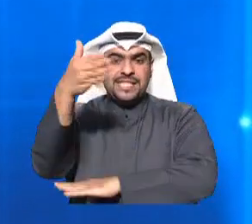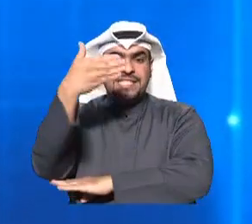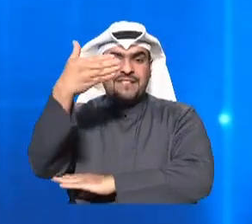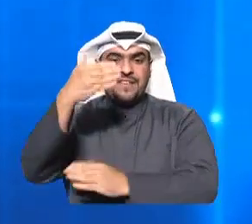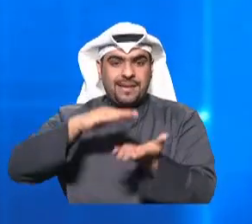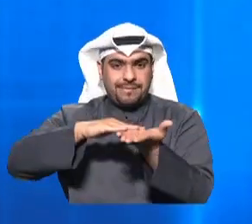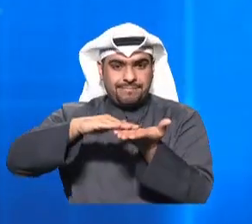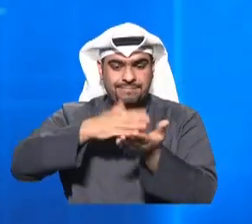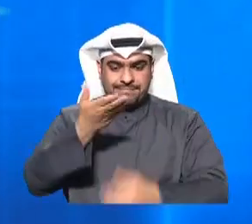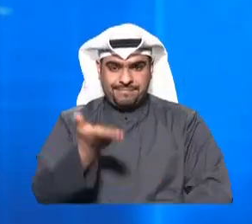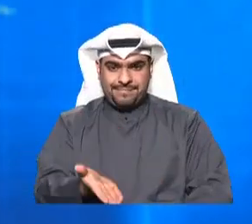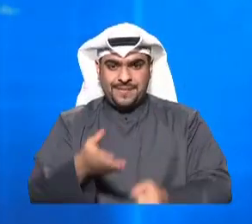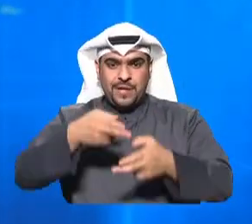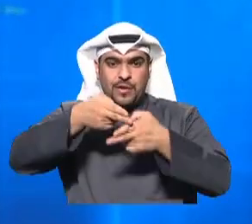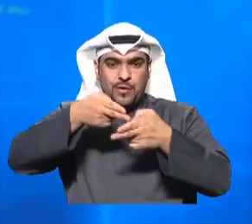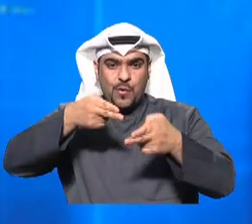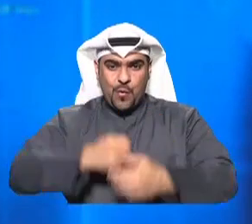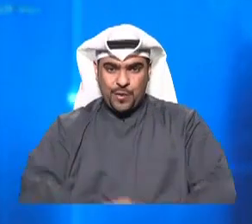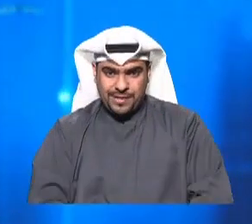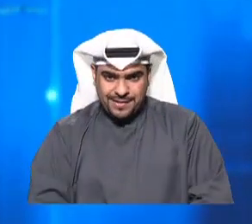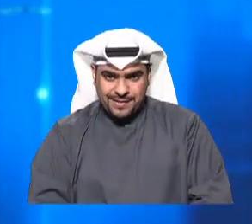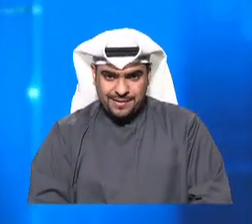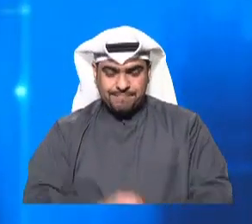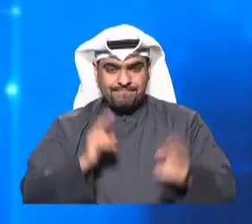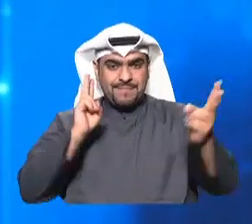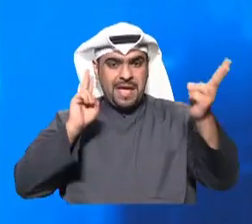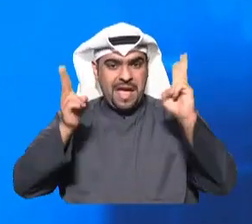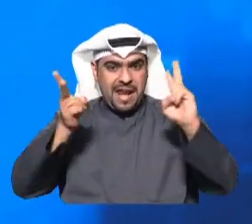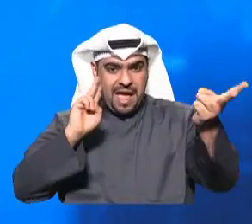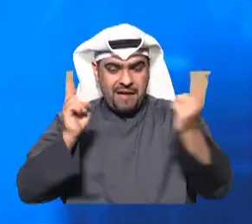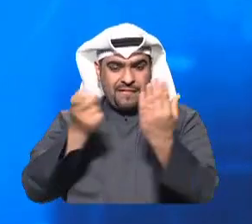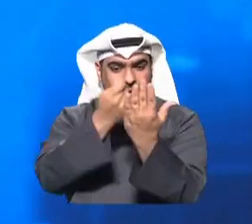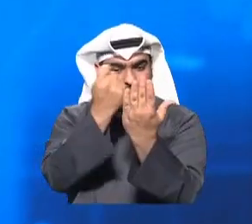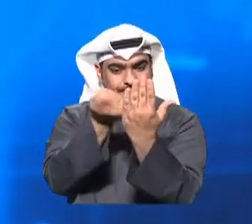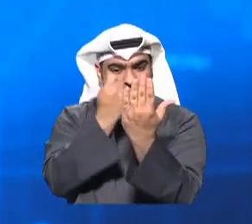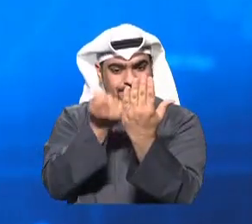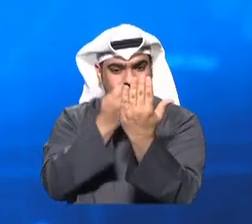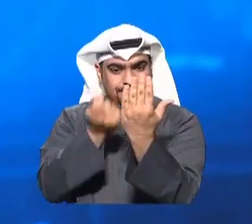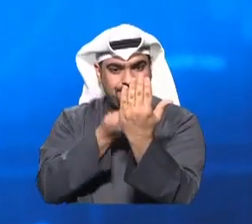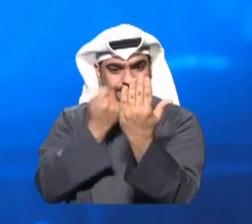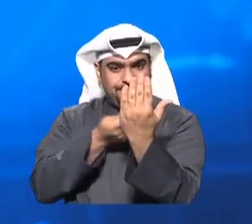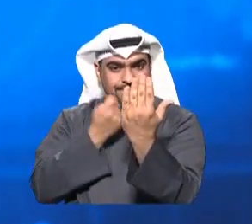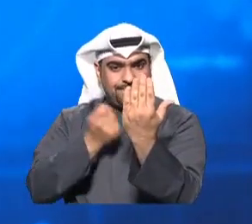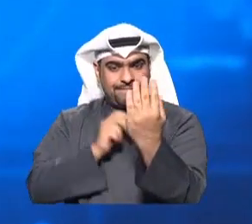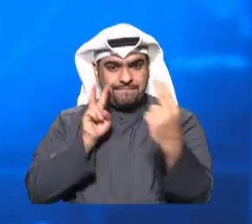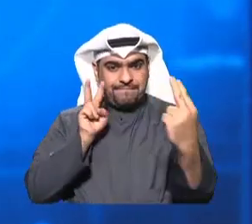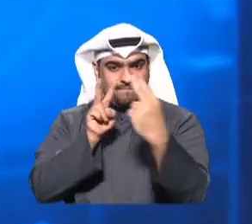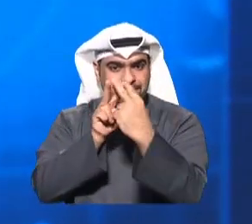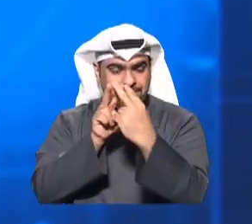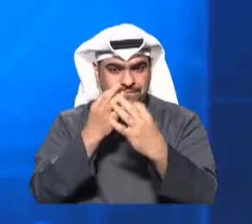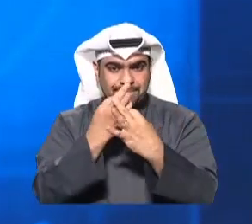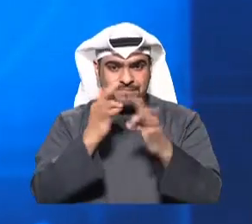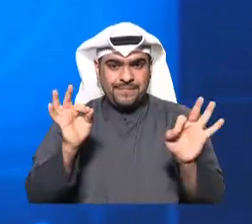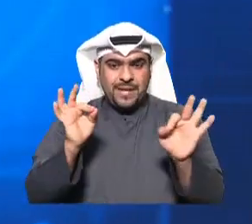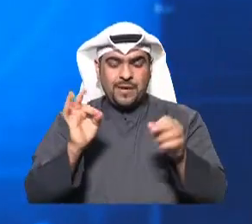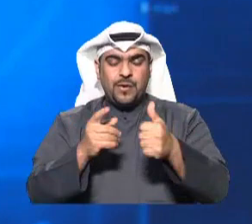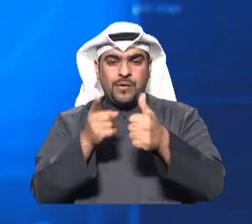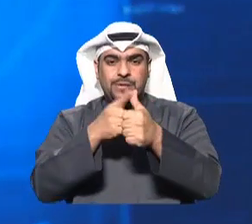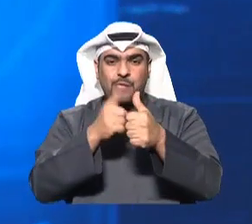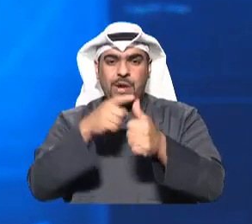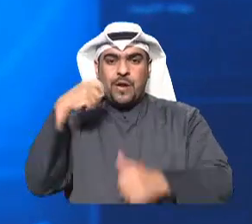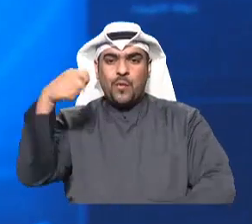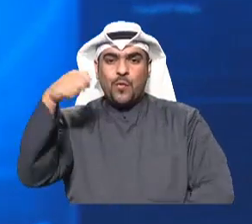الكويت. حضر مراسم الاحتفال وزير شؤون الديوان الأميري الشيخ علي جراح الصباح، ووزير